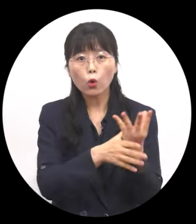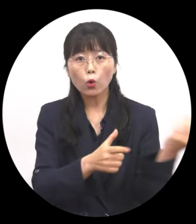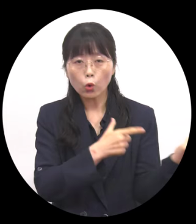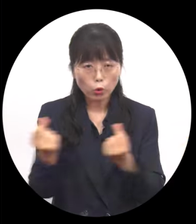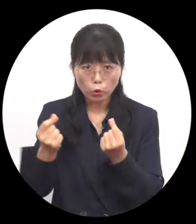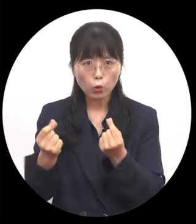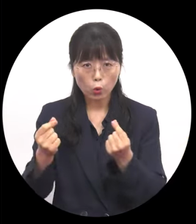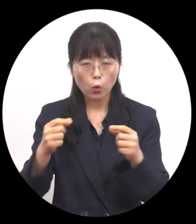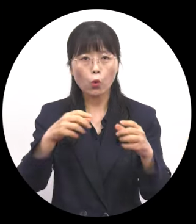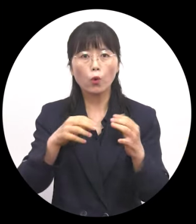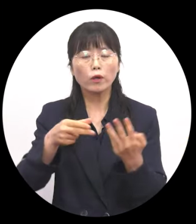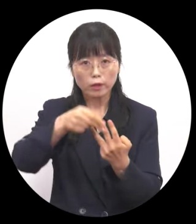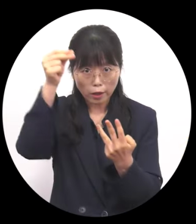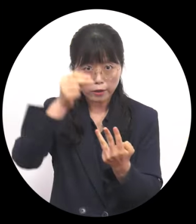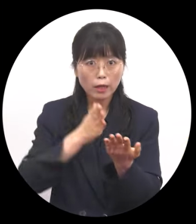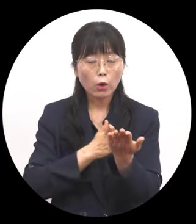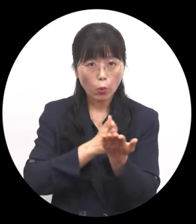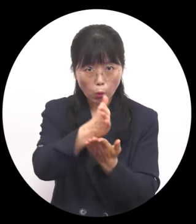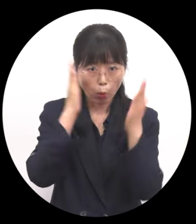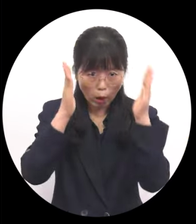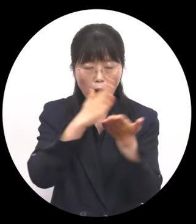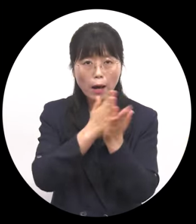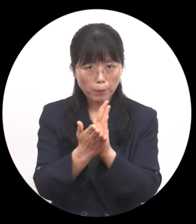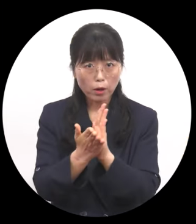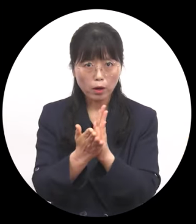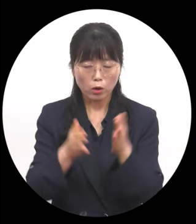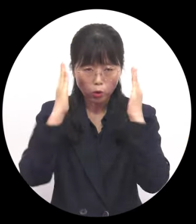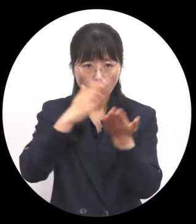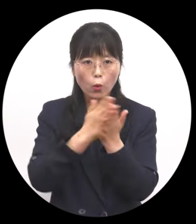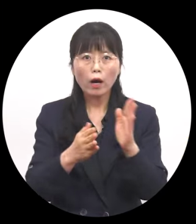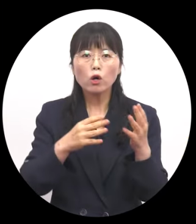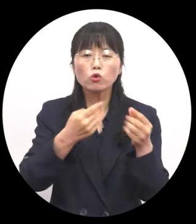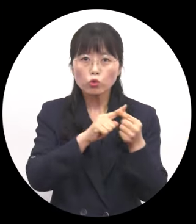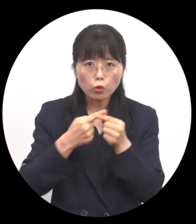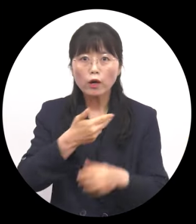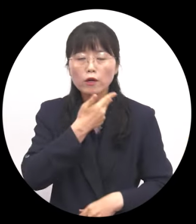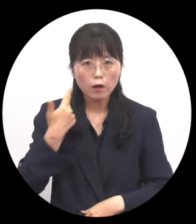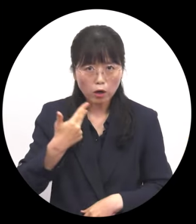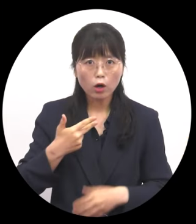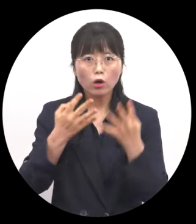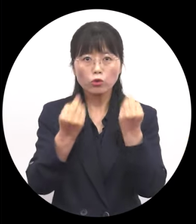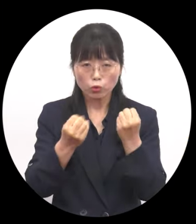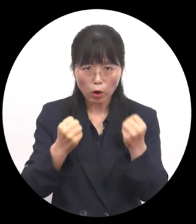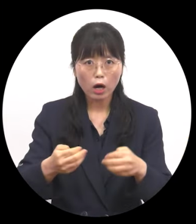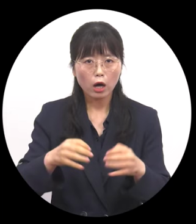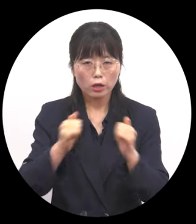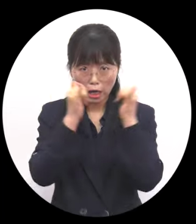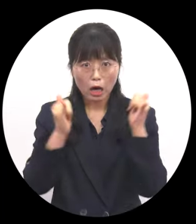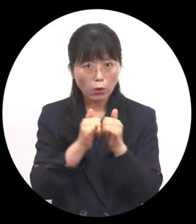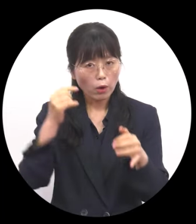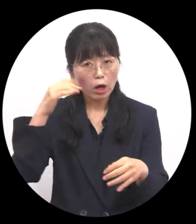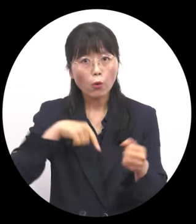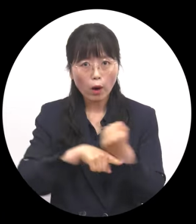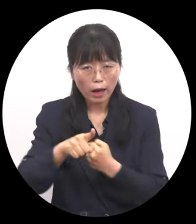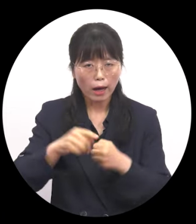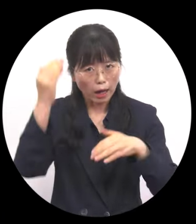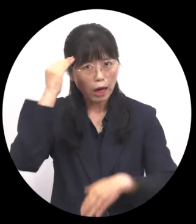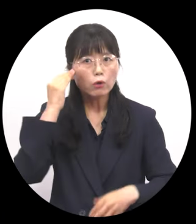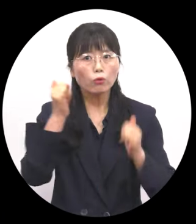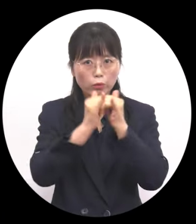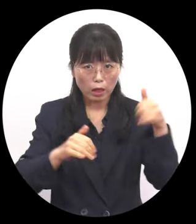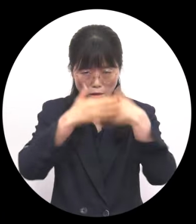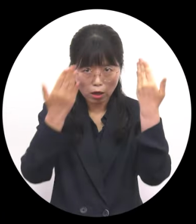공통과목과 일반 선택 과목의 경우에는 반영 교과인 국어, 영어, 수학, 사회, 과학, 한국사 전